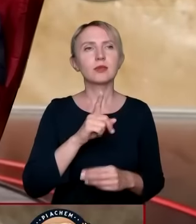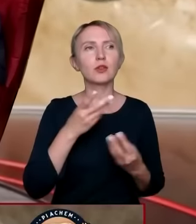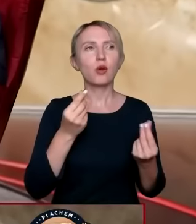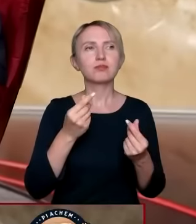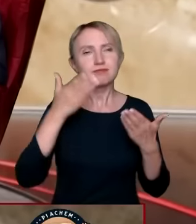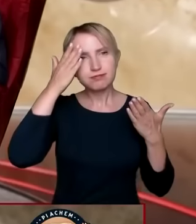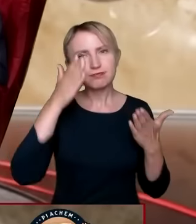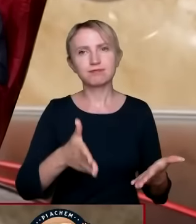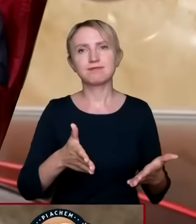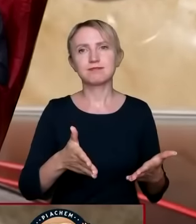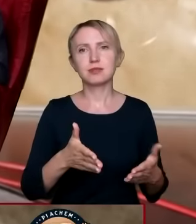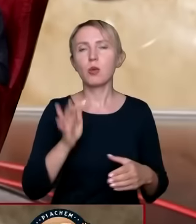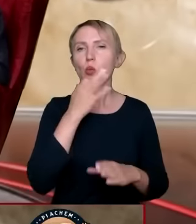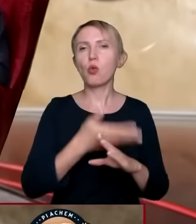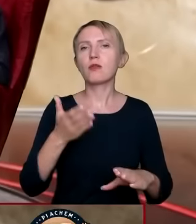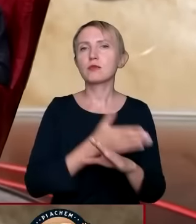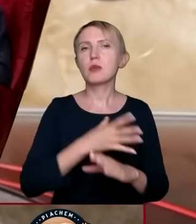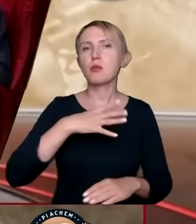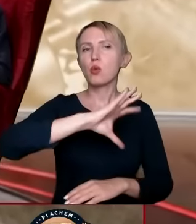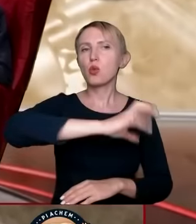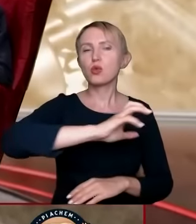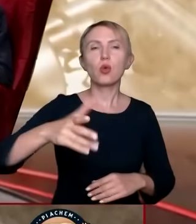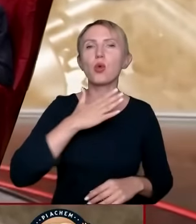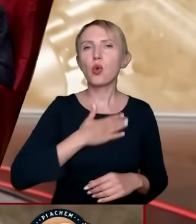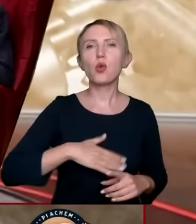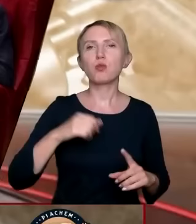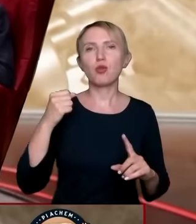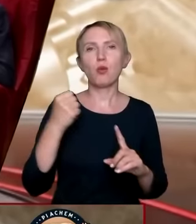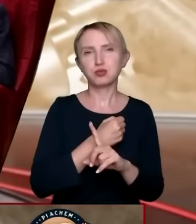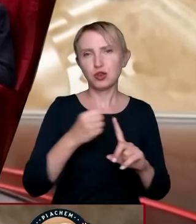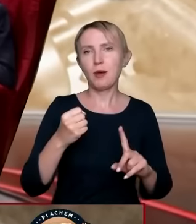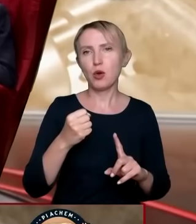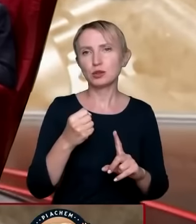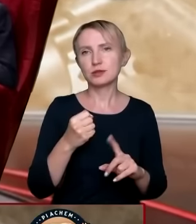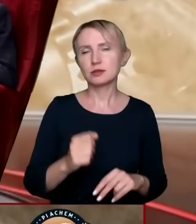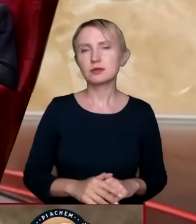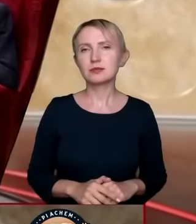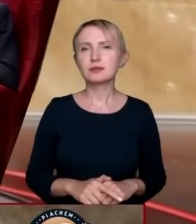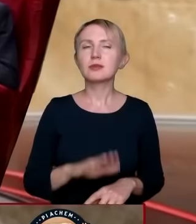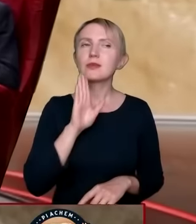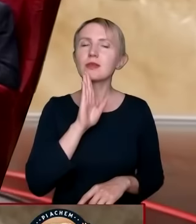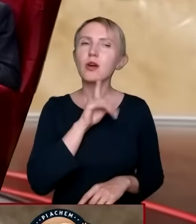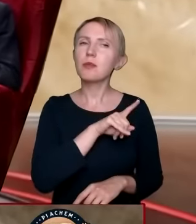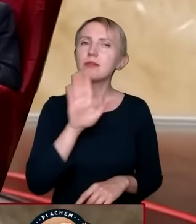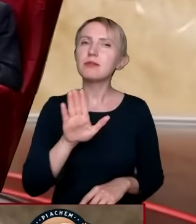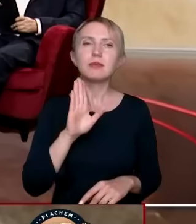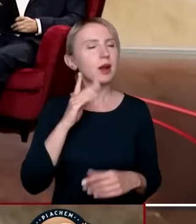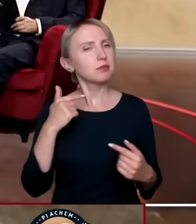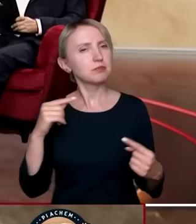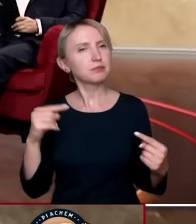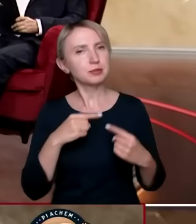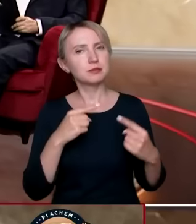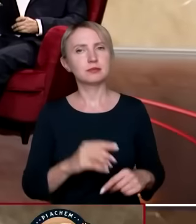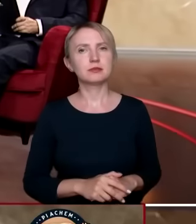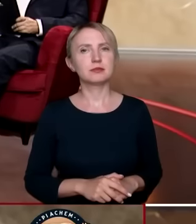panowie za młodu byli w grupach, które lubiły przemoc, mimo wszystko coś chyba iskrzy Ola Prorok.